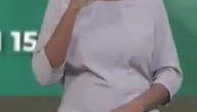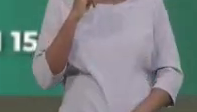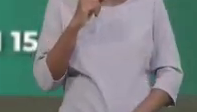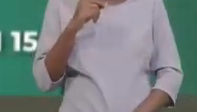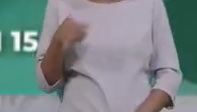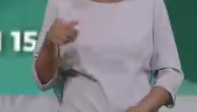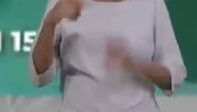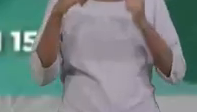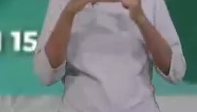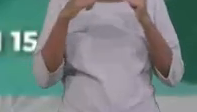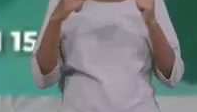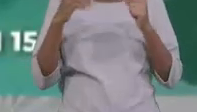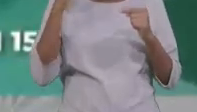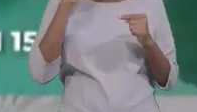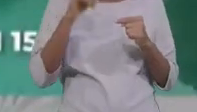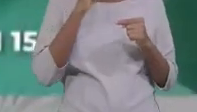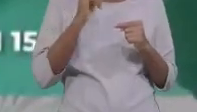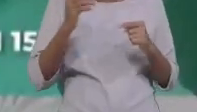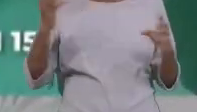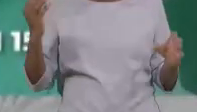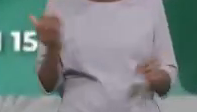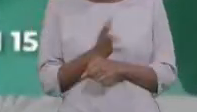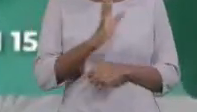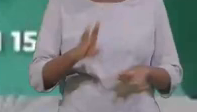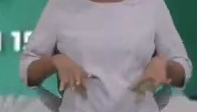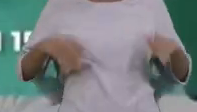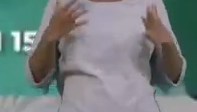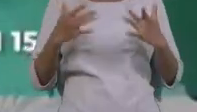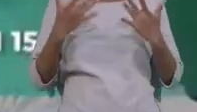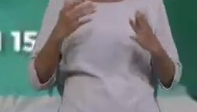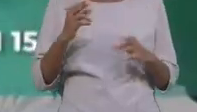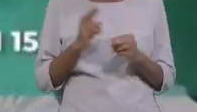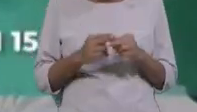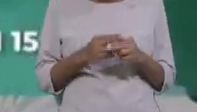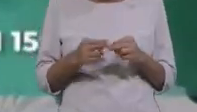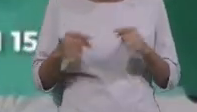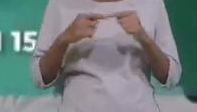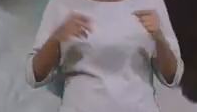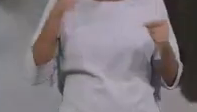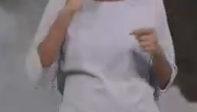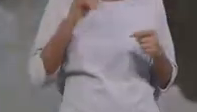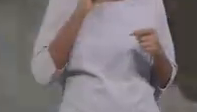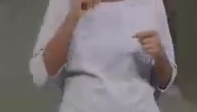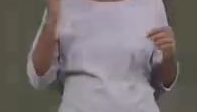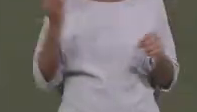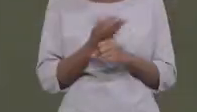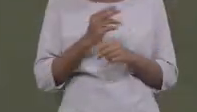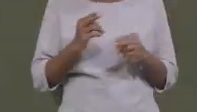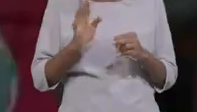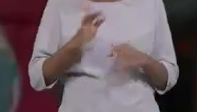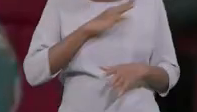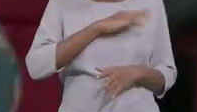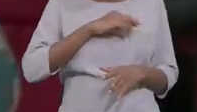Donc vous comprenez, les ennemis ne peuvent pas écouter votre vie. Les ennemis ne peuvent